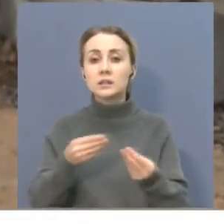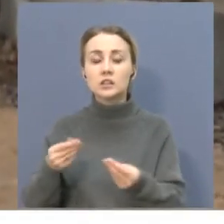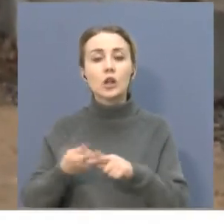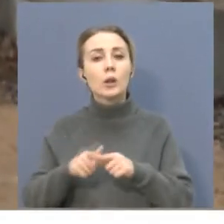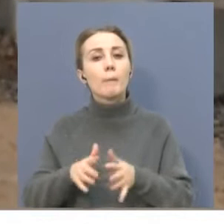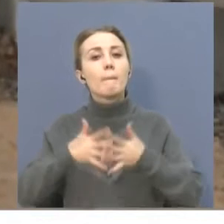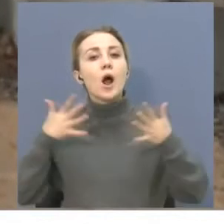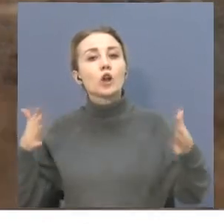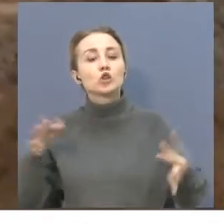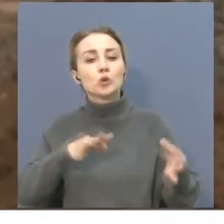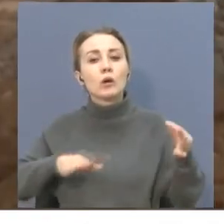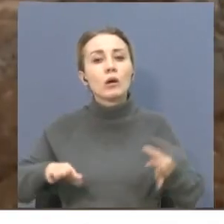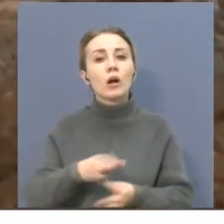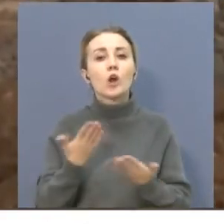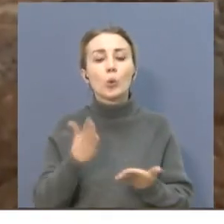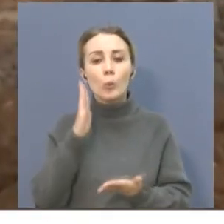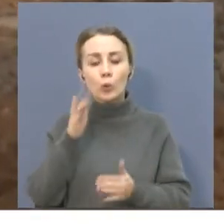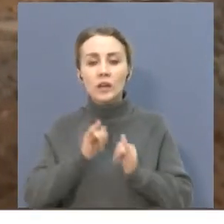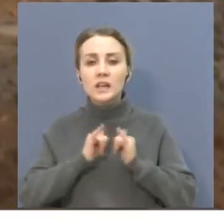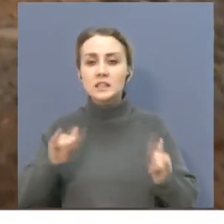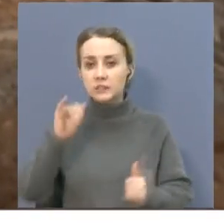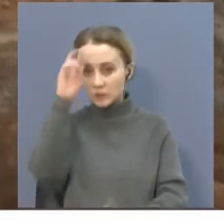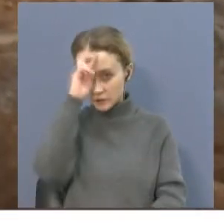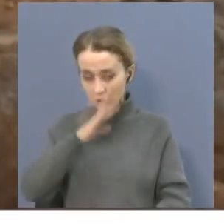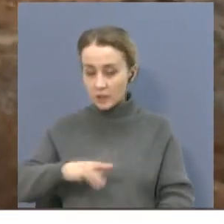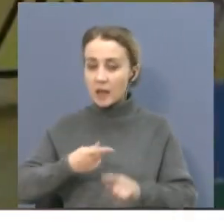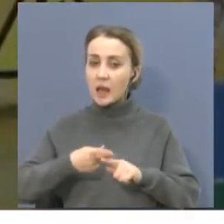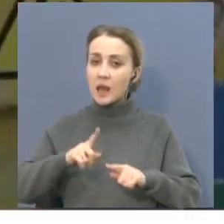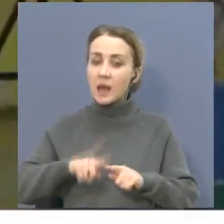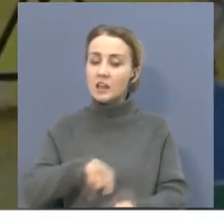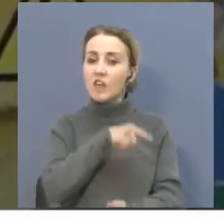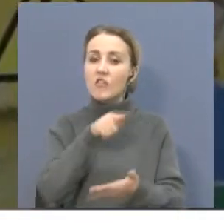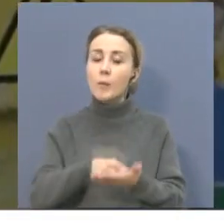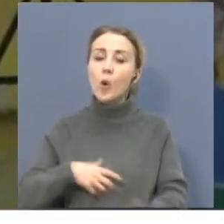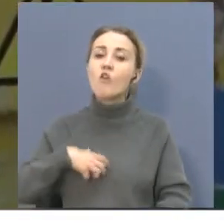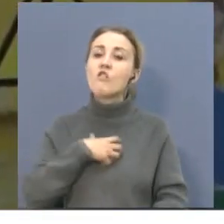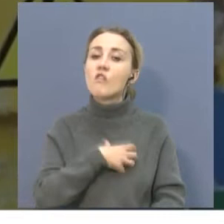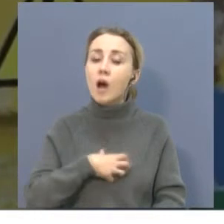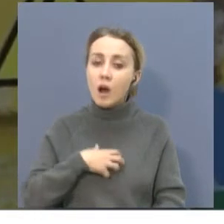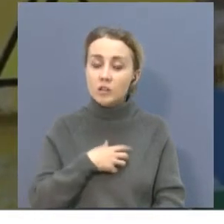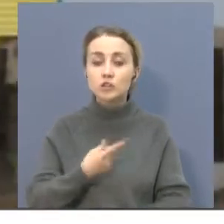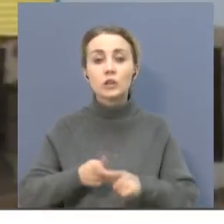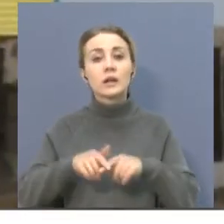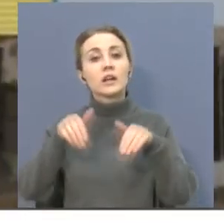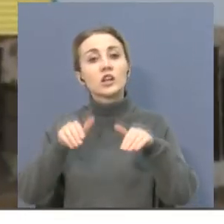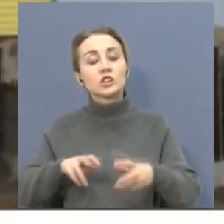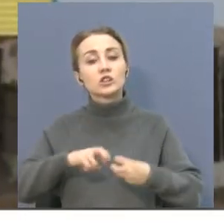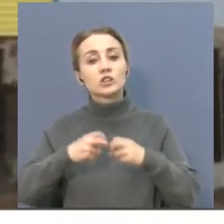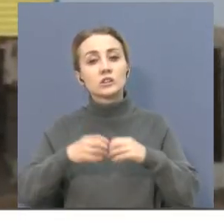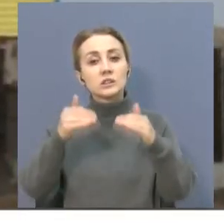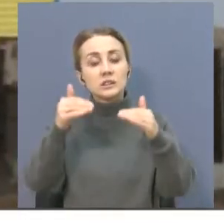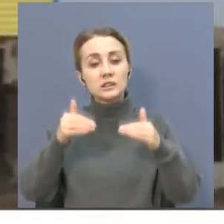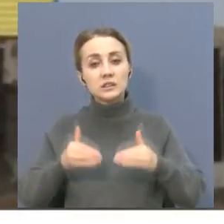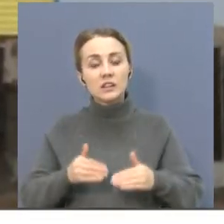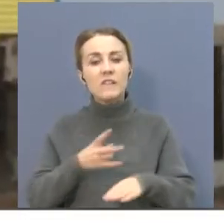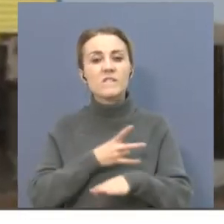өзекті. Өйткені көмірмен жанатын қазандықтардан ауаға зиянды заттардың шығарылуын азайту мәселесін шешуге мүмкіндік береді.